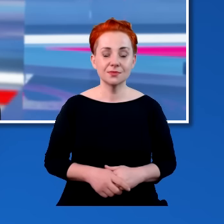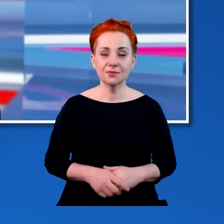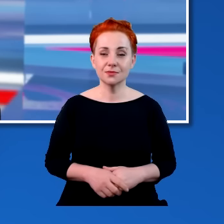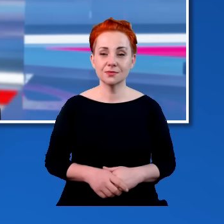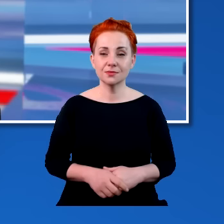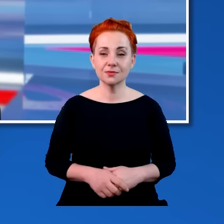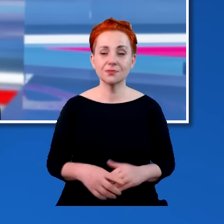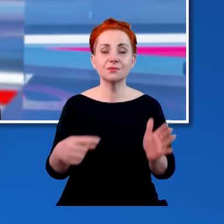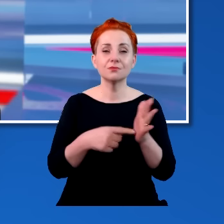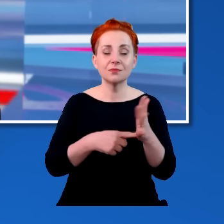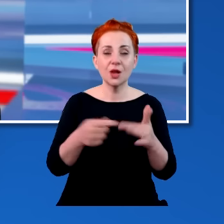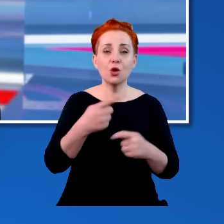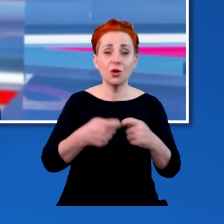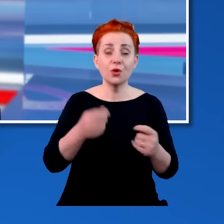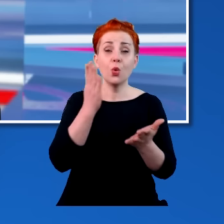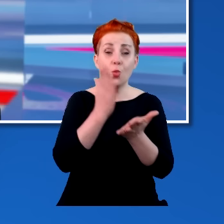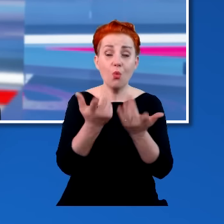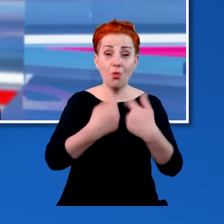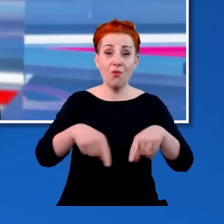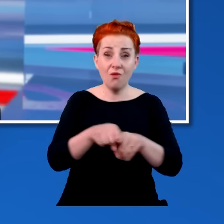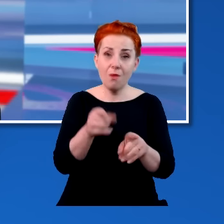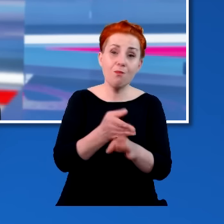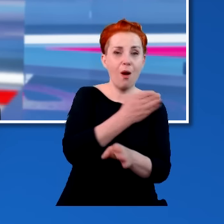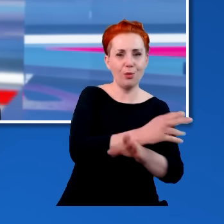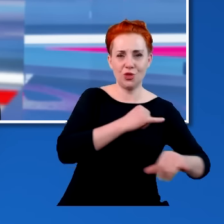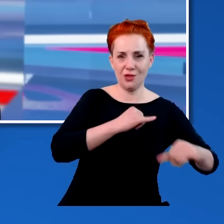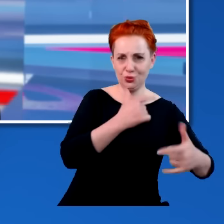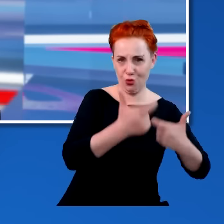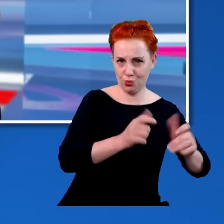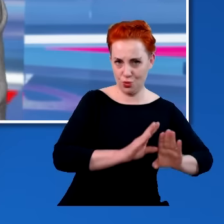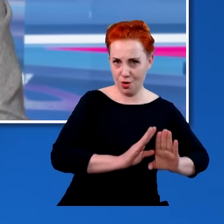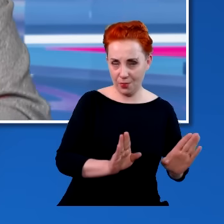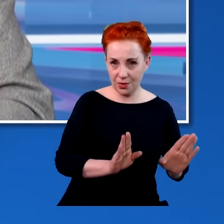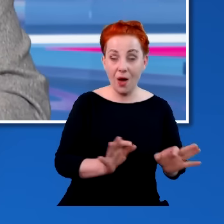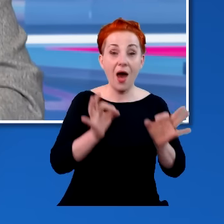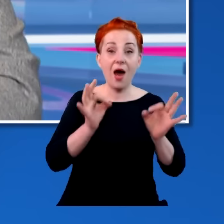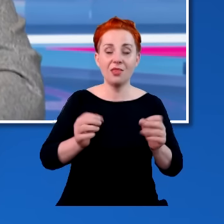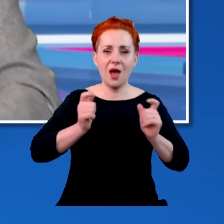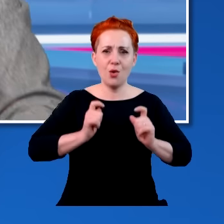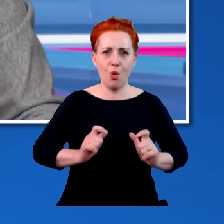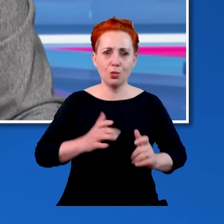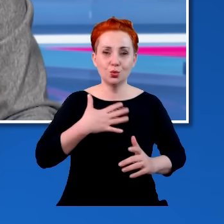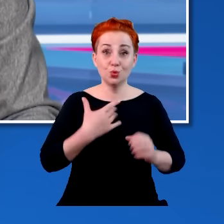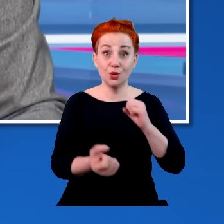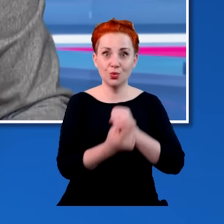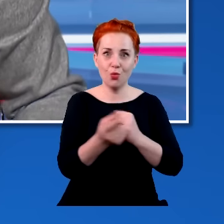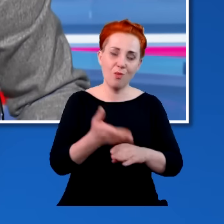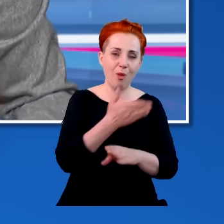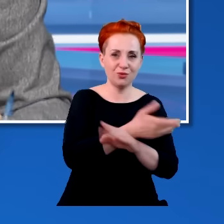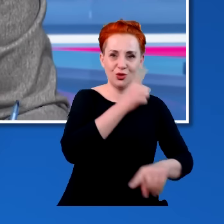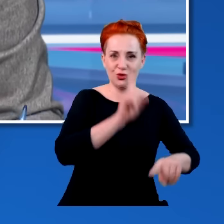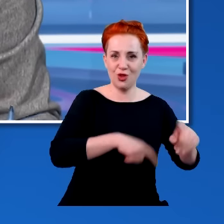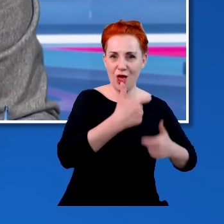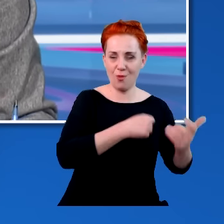te rozwiązania zostały wdrożone za poprzedniego rządu i teraz rolnicy odczuwają skutki tych złych regulacji